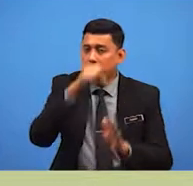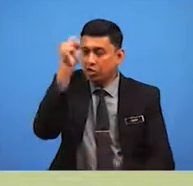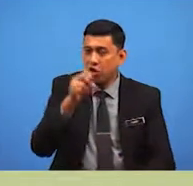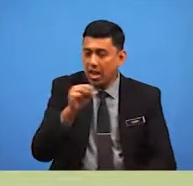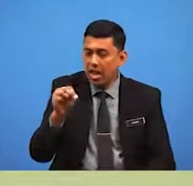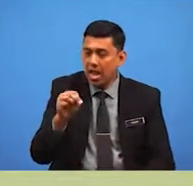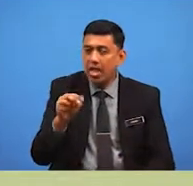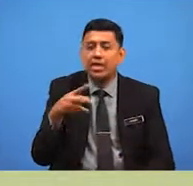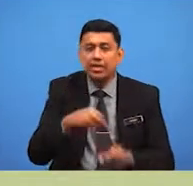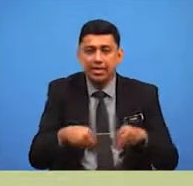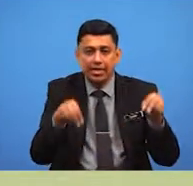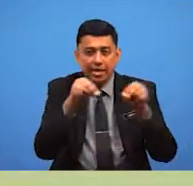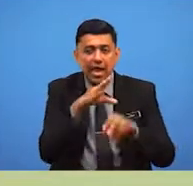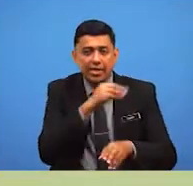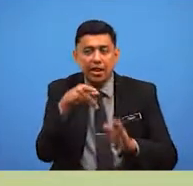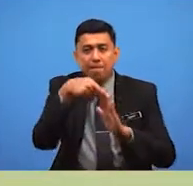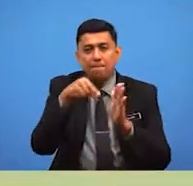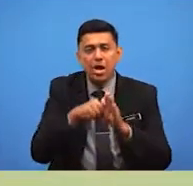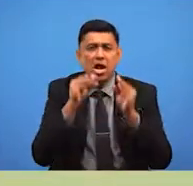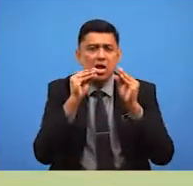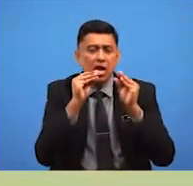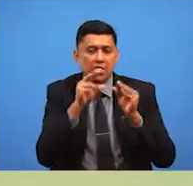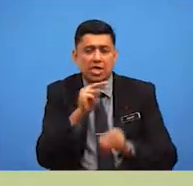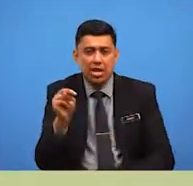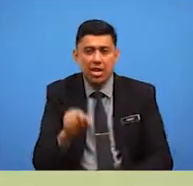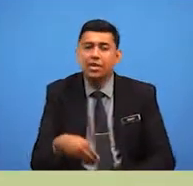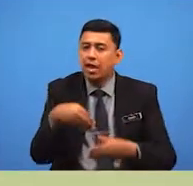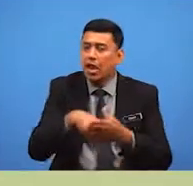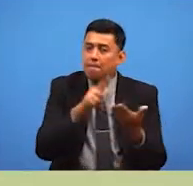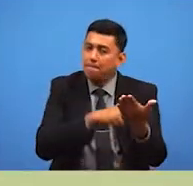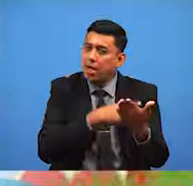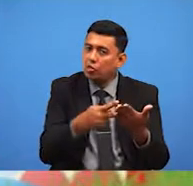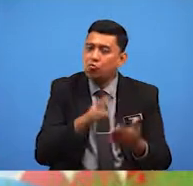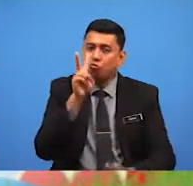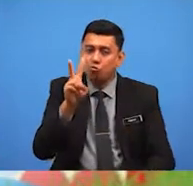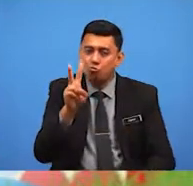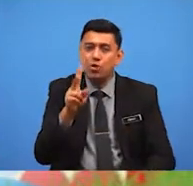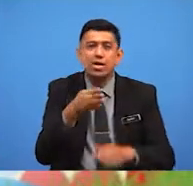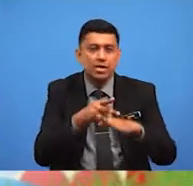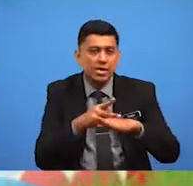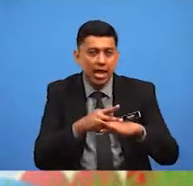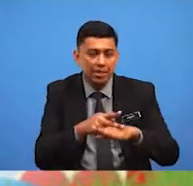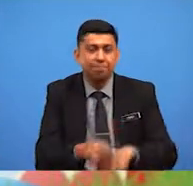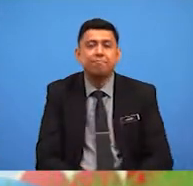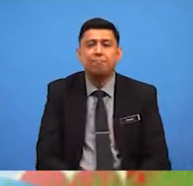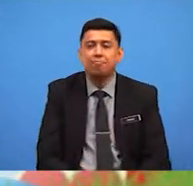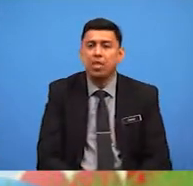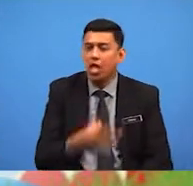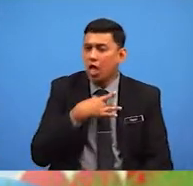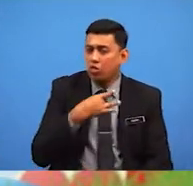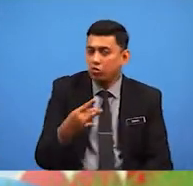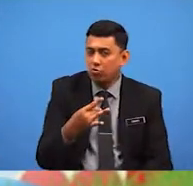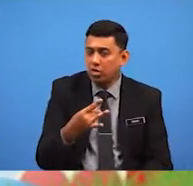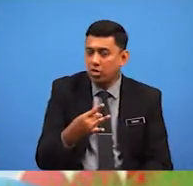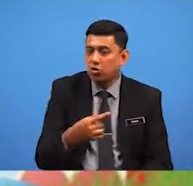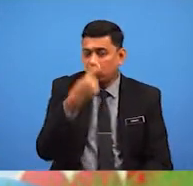dan pengajaran dalam pantun dua kerat nasihat. Baik, suka untuk cikgu